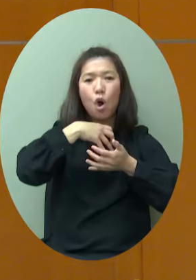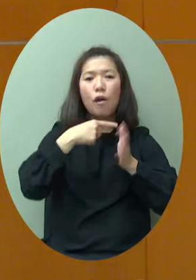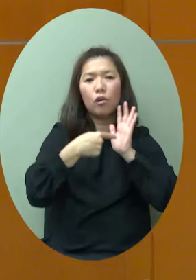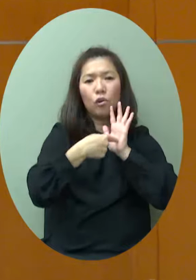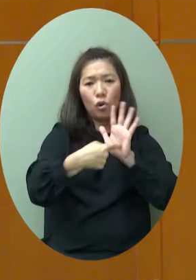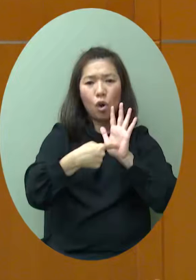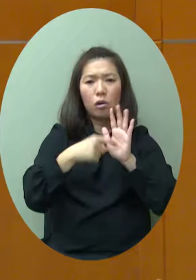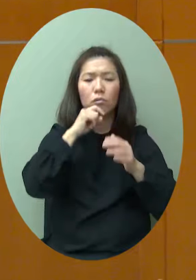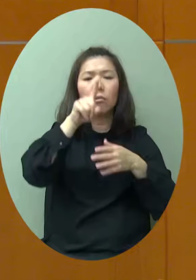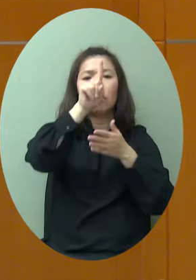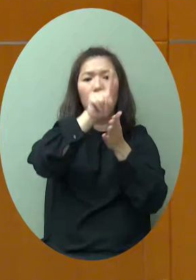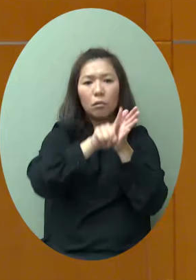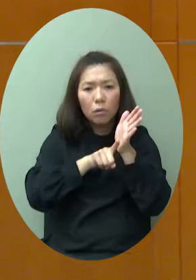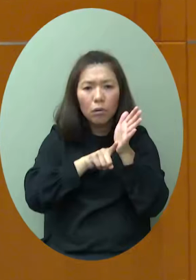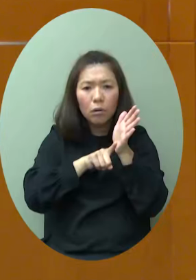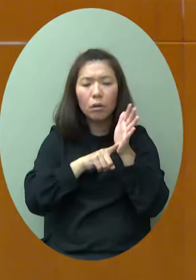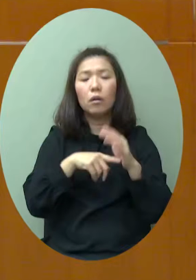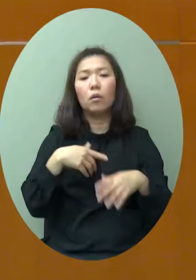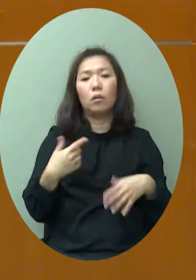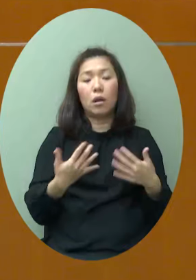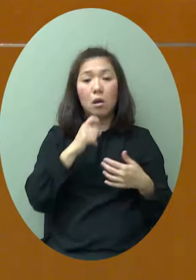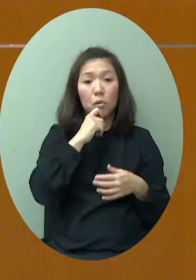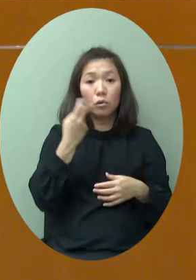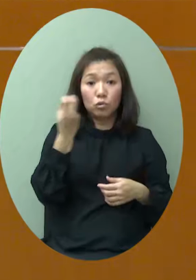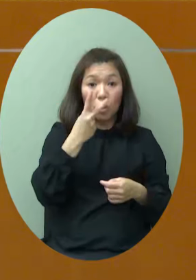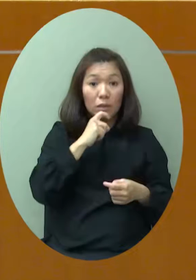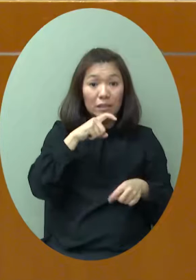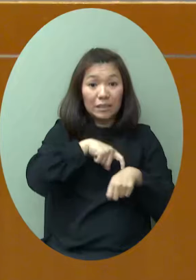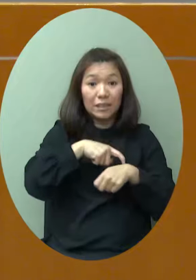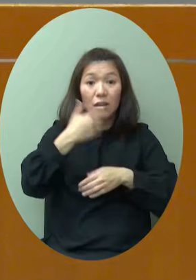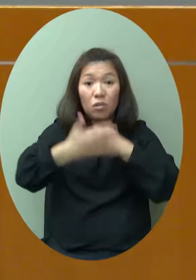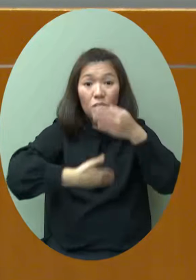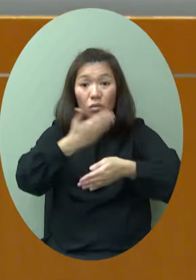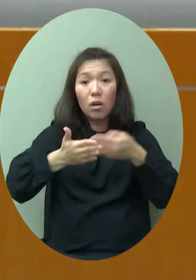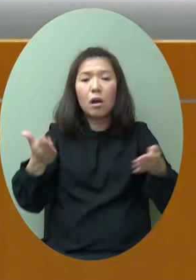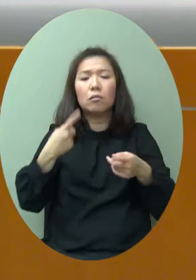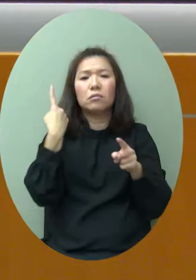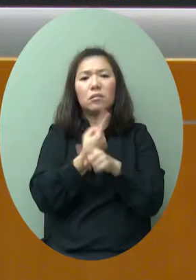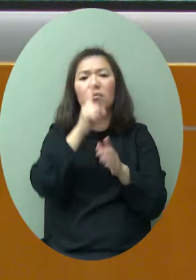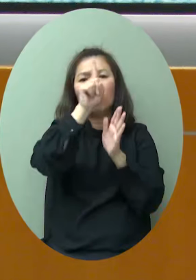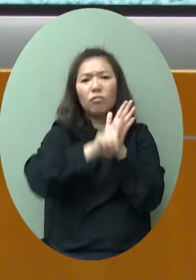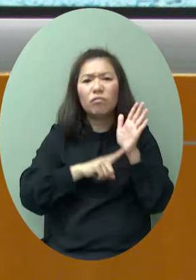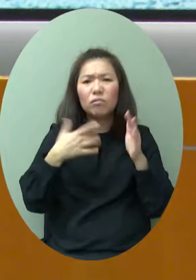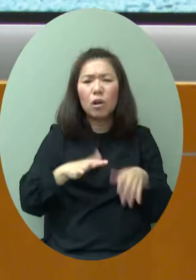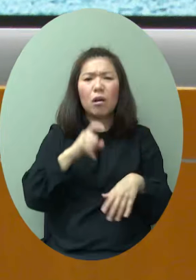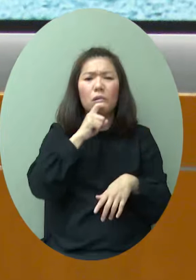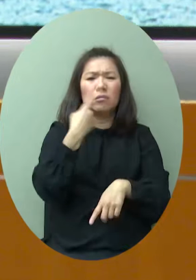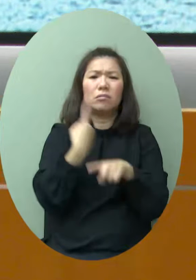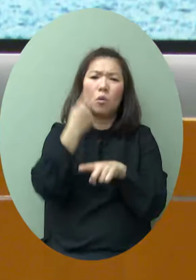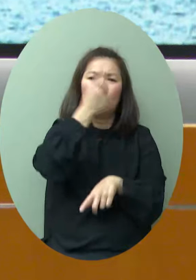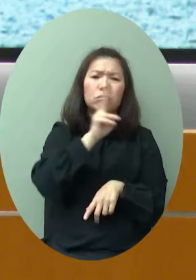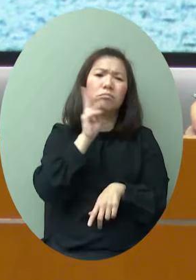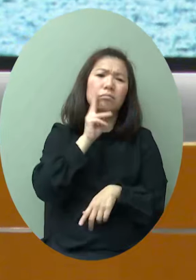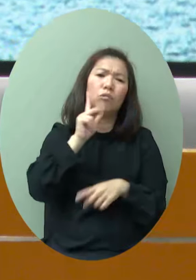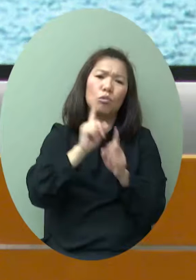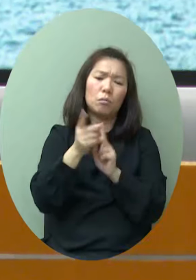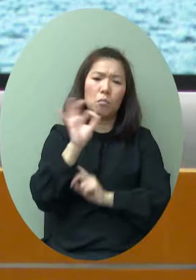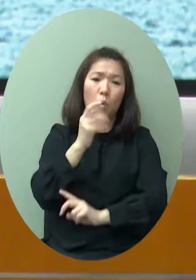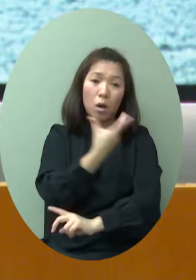隨時間下跌啦，有冇話其實過咗幾耐你打兩針其實已經視為你係冇接種疫苗咧？係唔